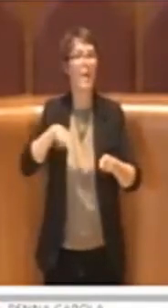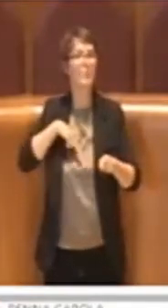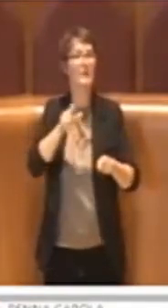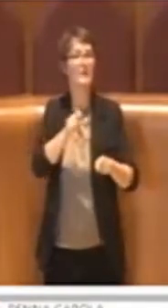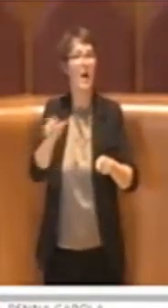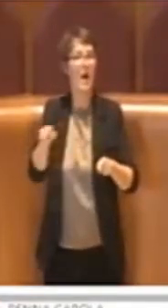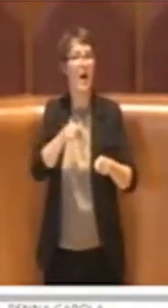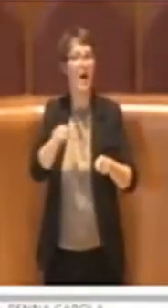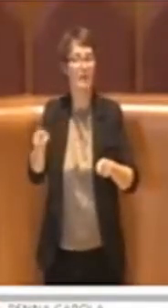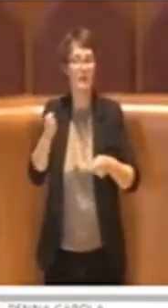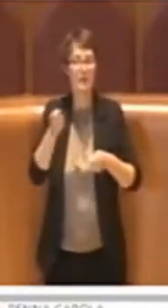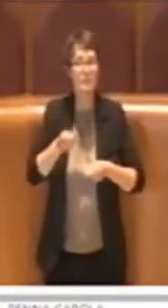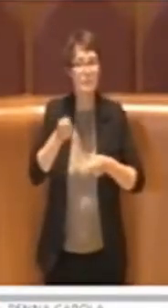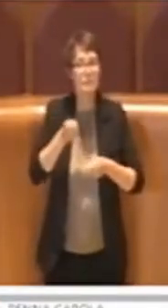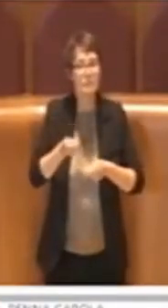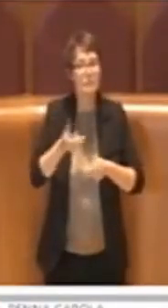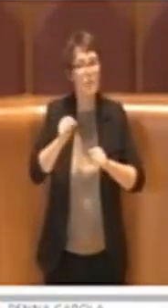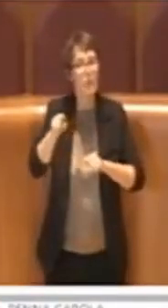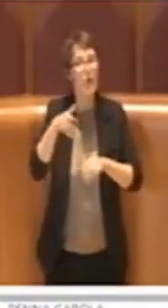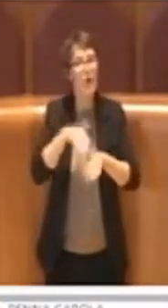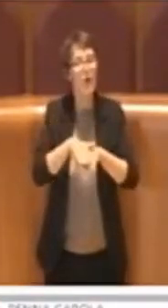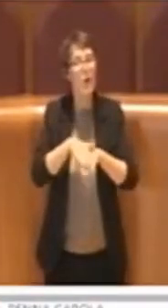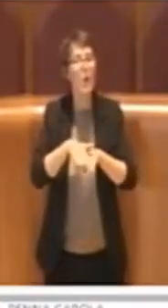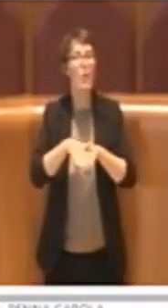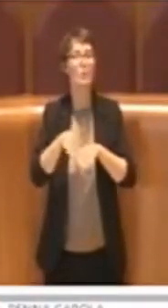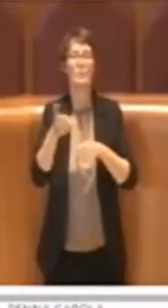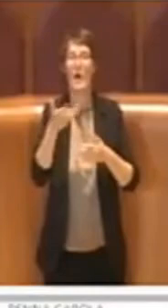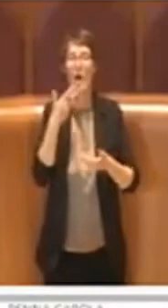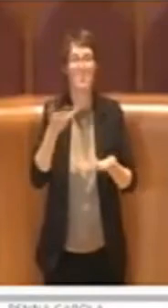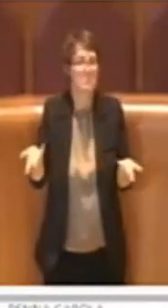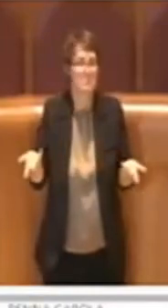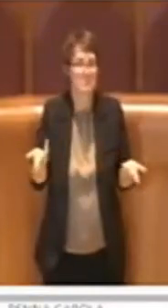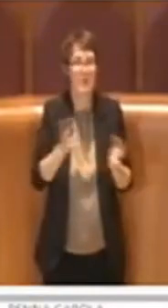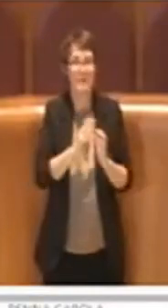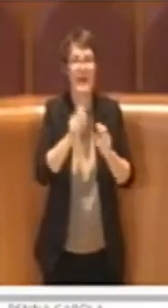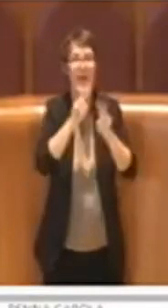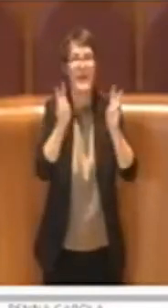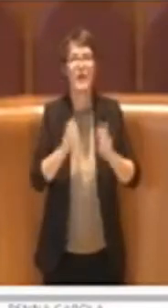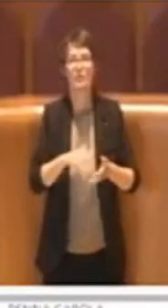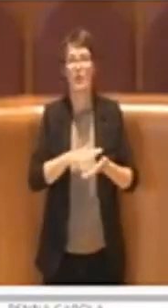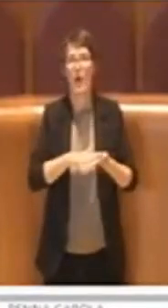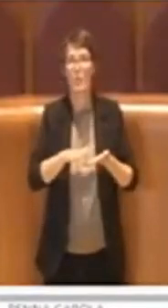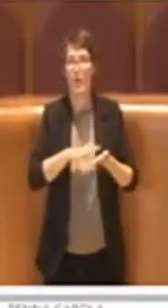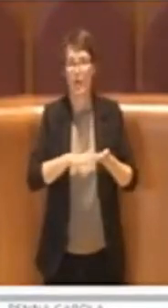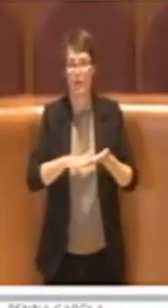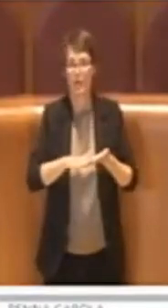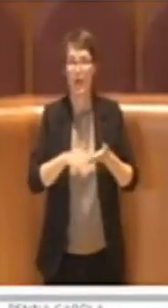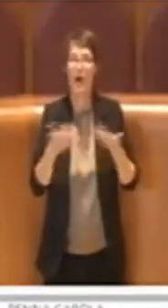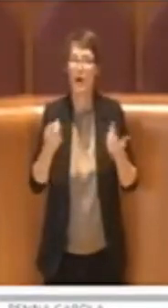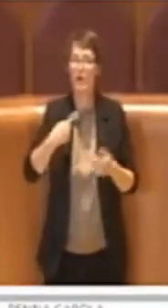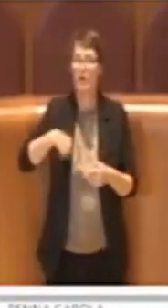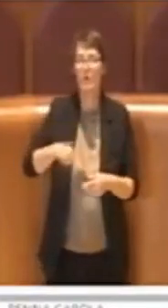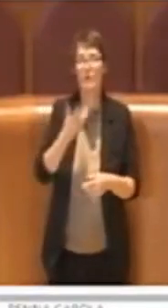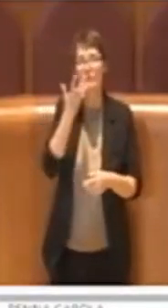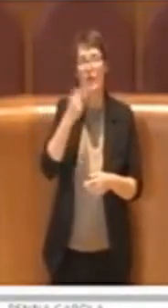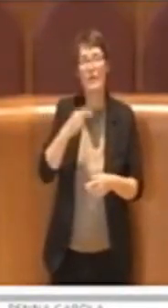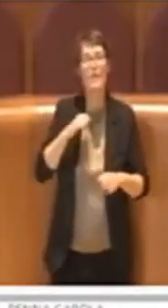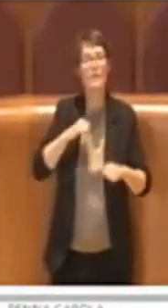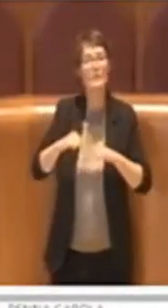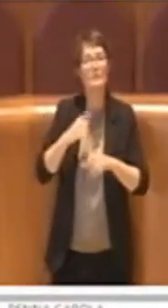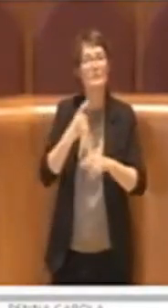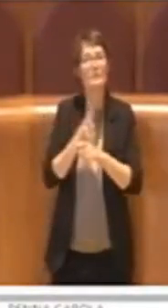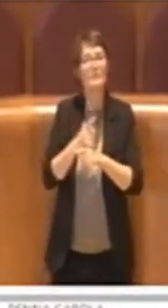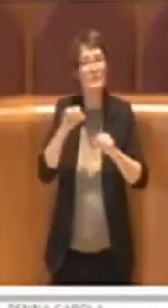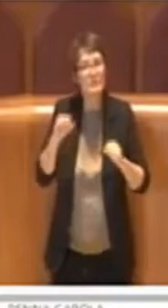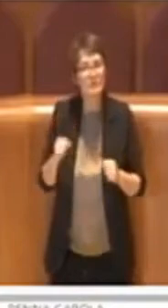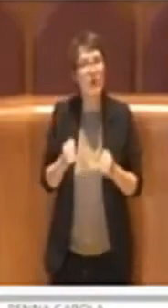innovative come i tetti verdi, le pareti verdi. Ecco, noi chiediamo che l'amministrazione si sforzi in questo per stupirci da questo punto di vista. Ho già